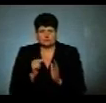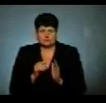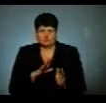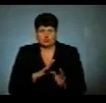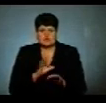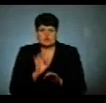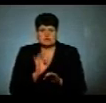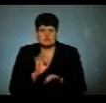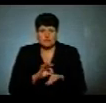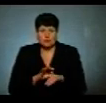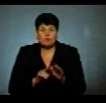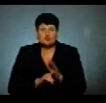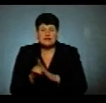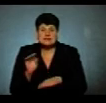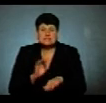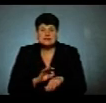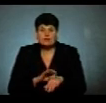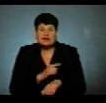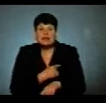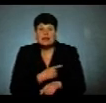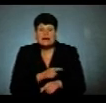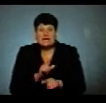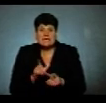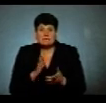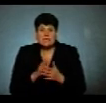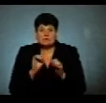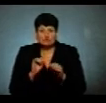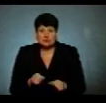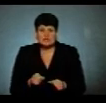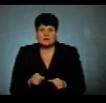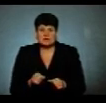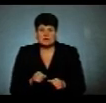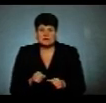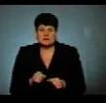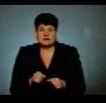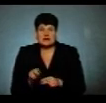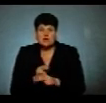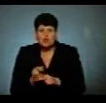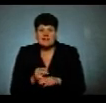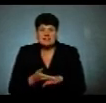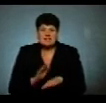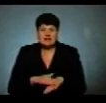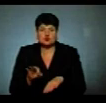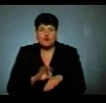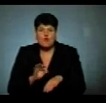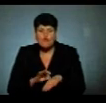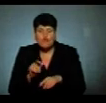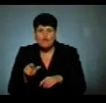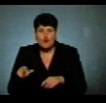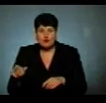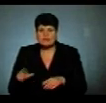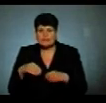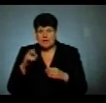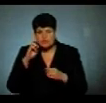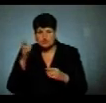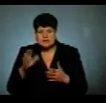того, щоб якщо почнеться захворюваність, то лікарі мали можливість в першу чергу і саме головне – це лікувати важкохворих, а не для того, щоб не дай Бог